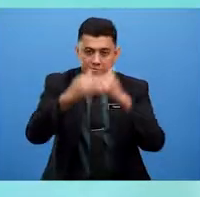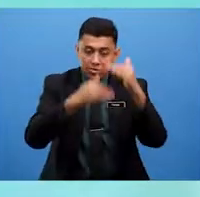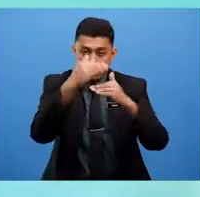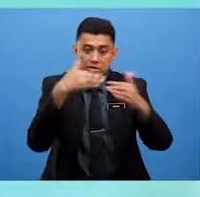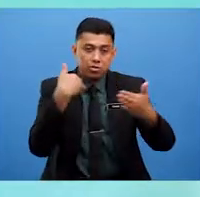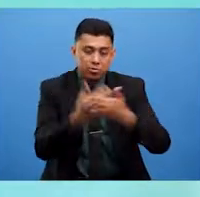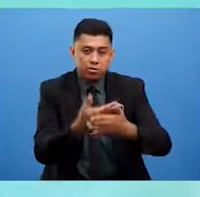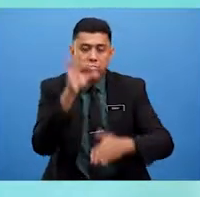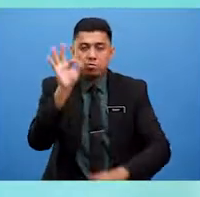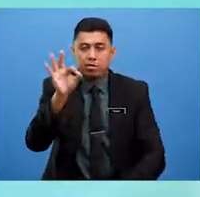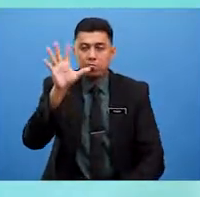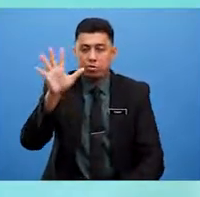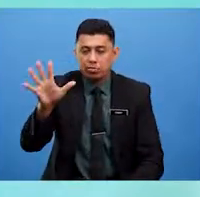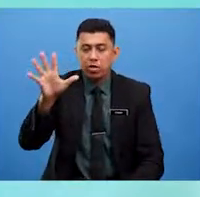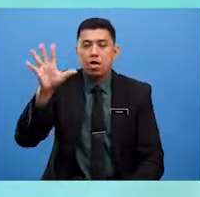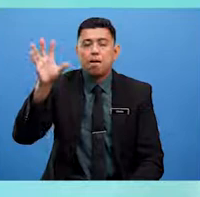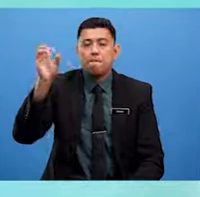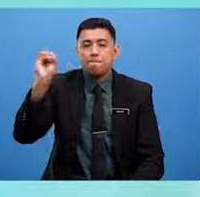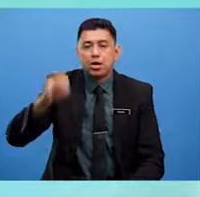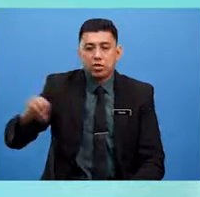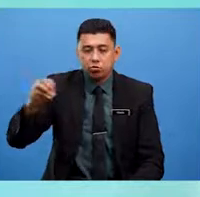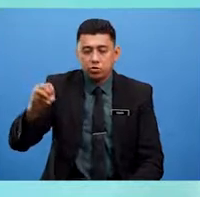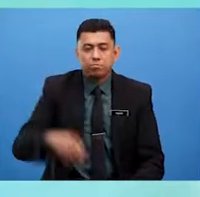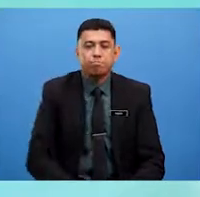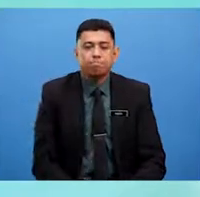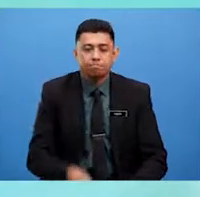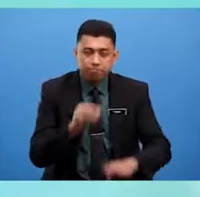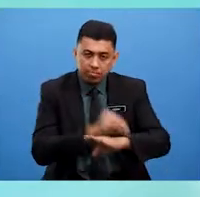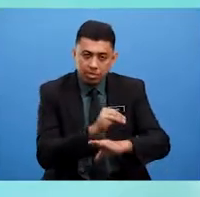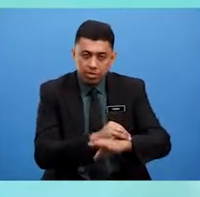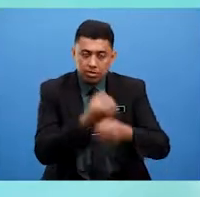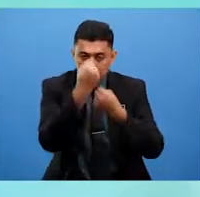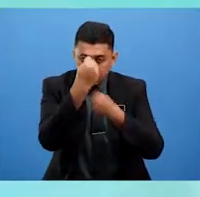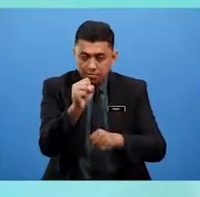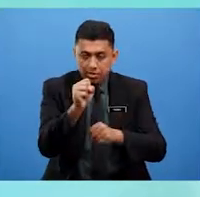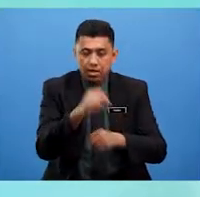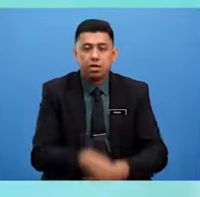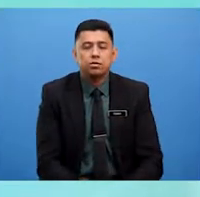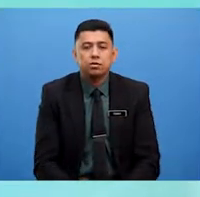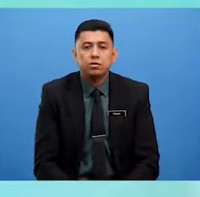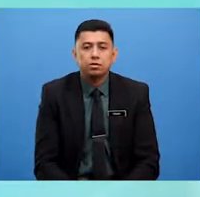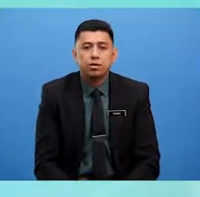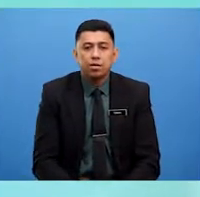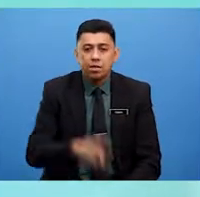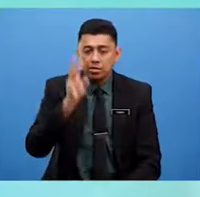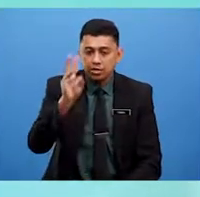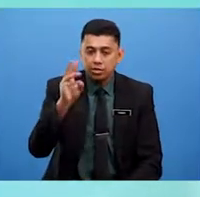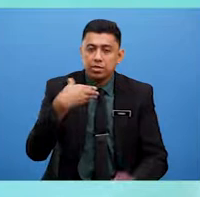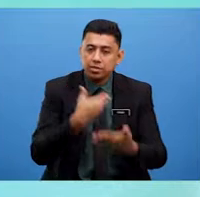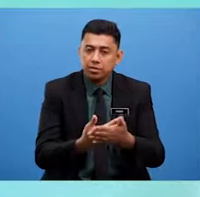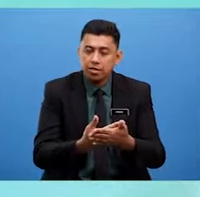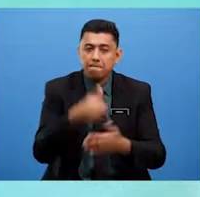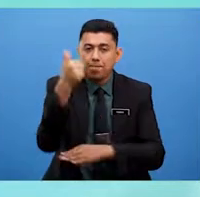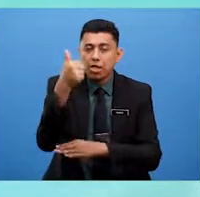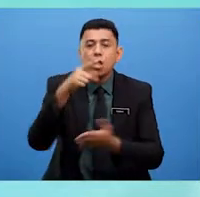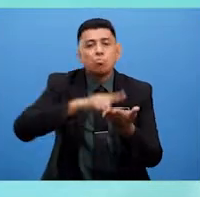sehingga 95%. Jangka masa bagi fasa persediaan khusus ini adalah antara 6 hingga